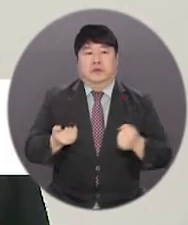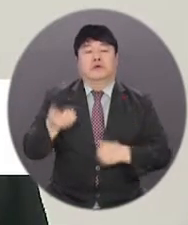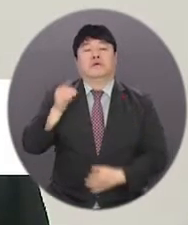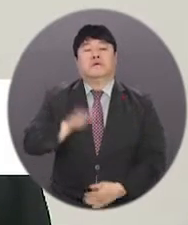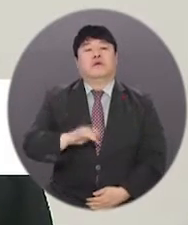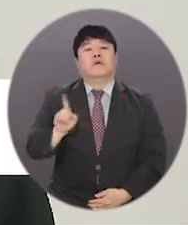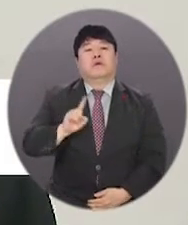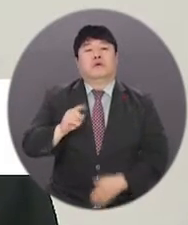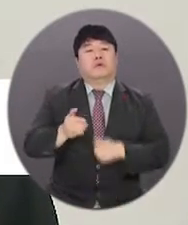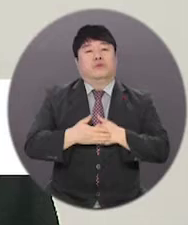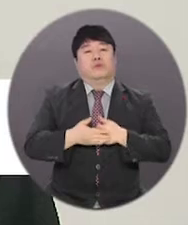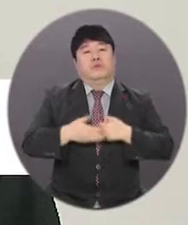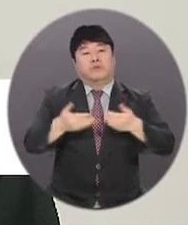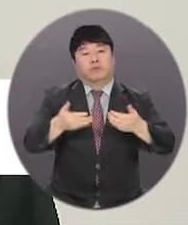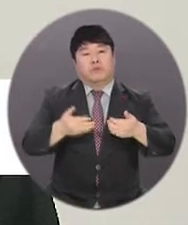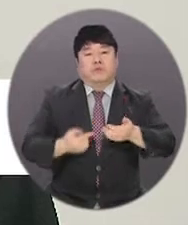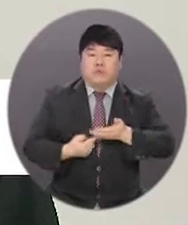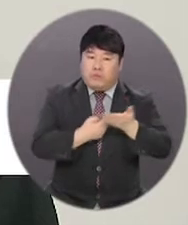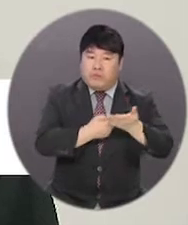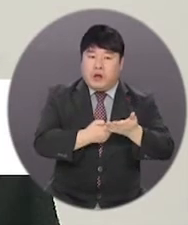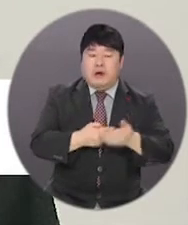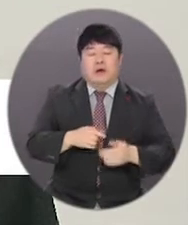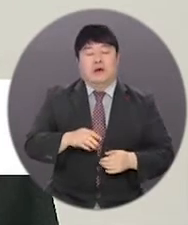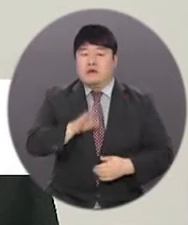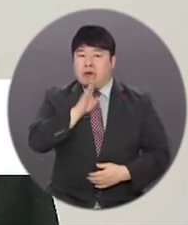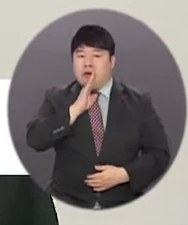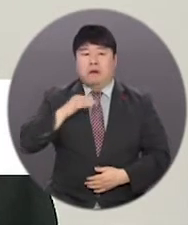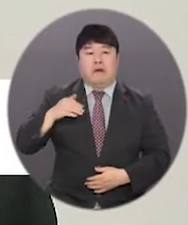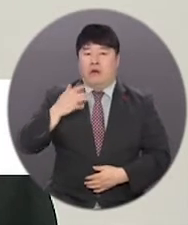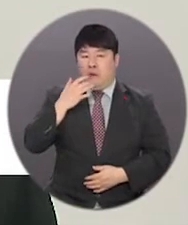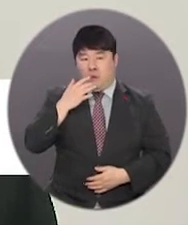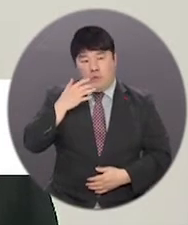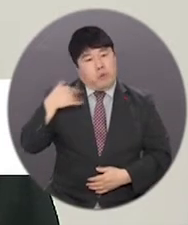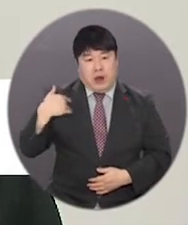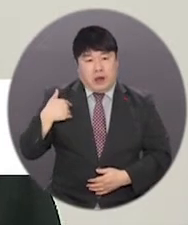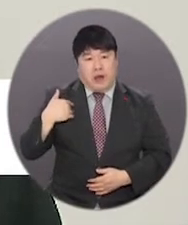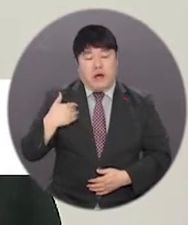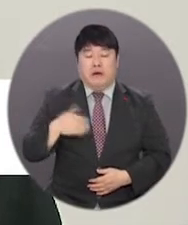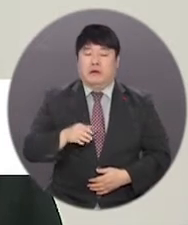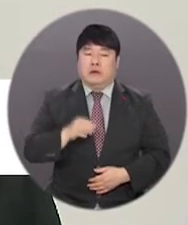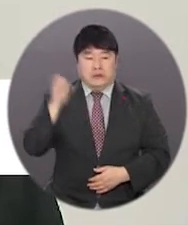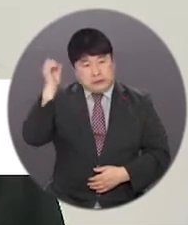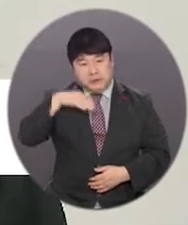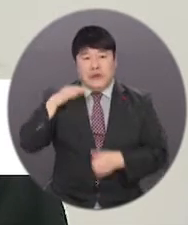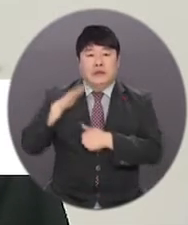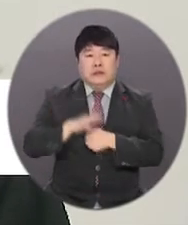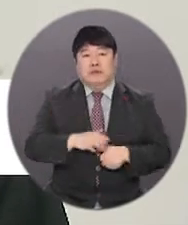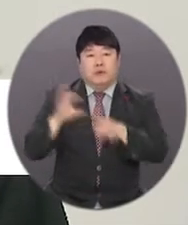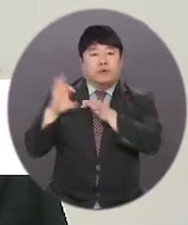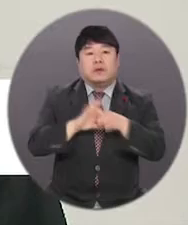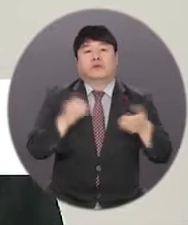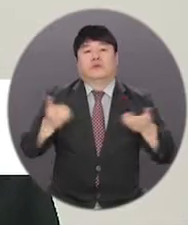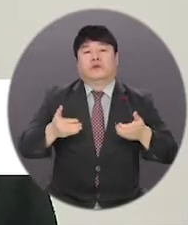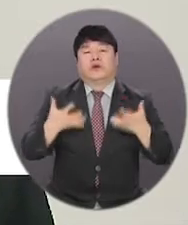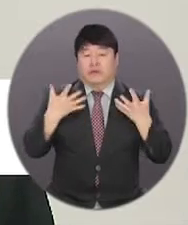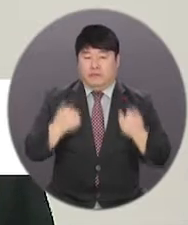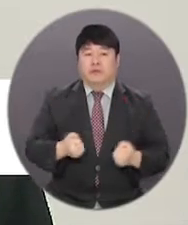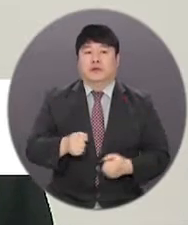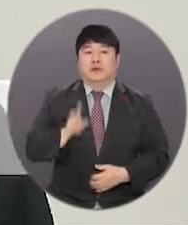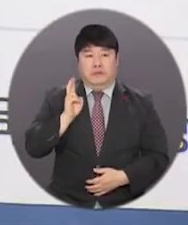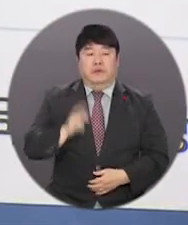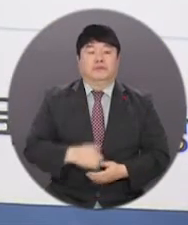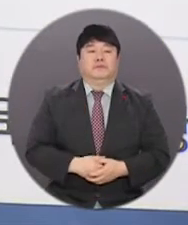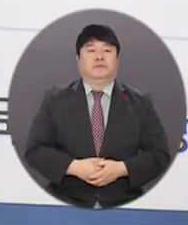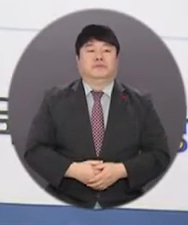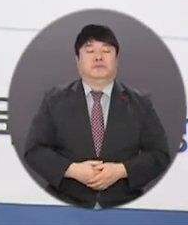그런데 어디에 도움을 요청해야 할지도 사실상 정확하게 모르고 또 그냥 참고 계속 일하는 경우가 많은 것